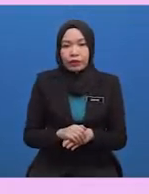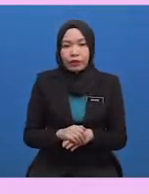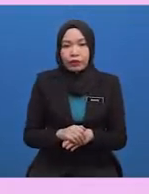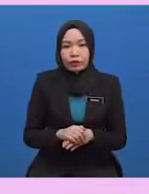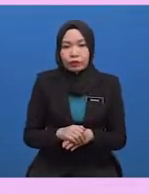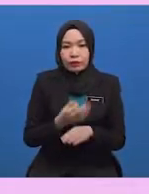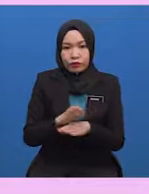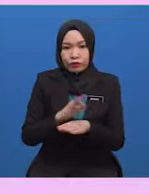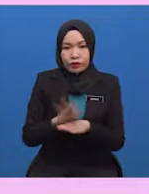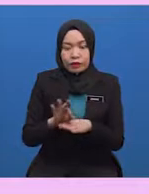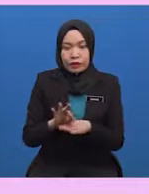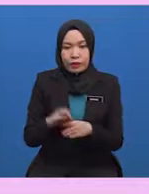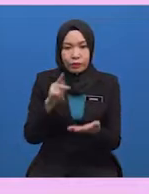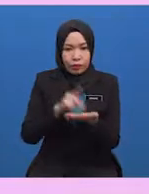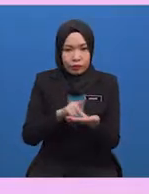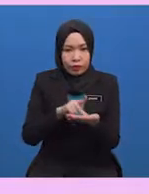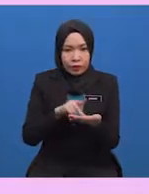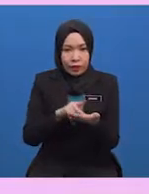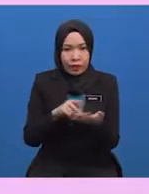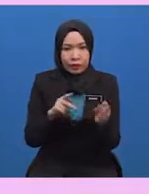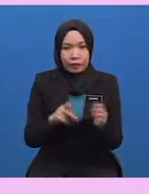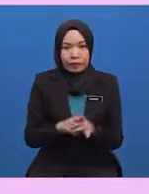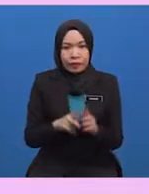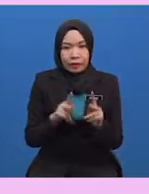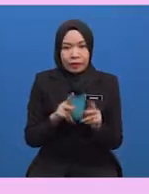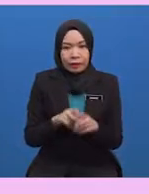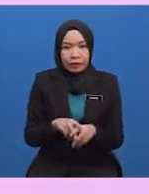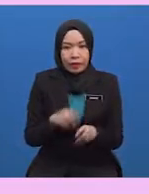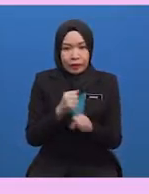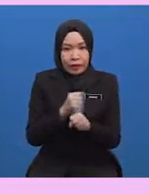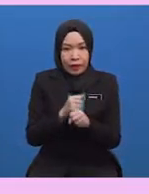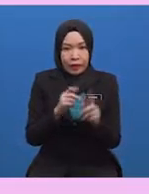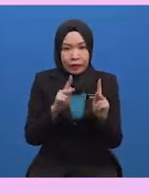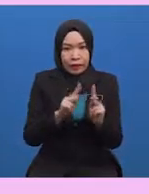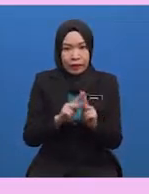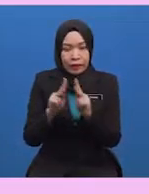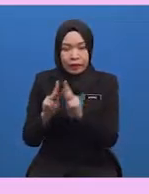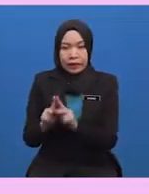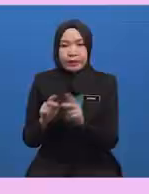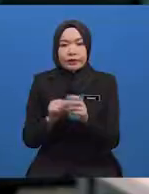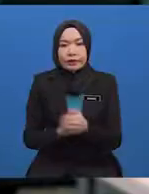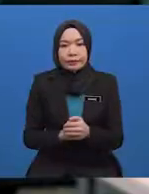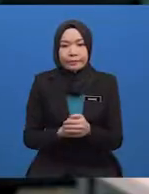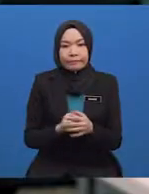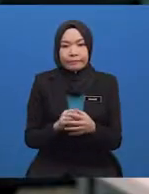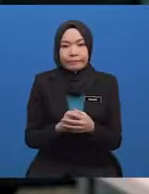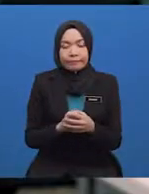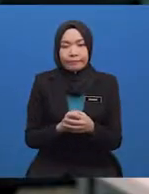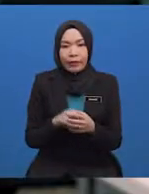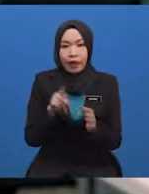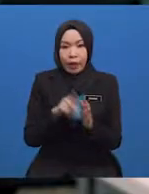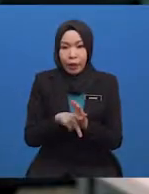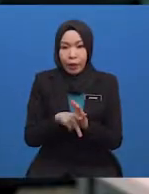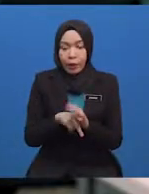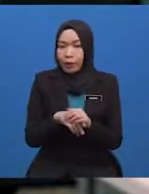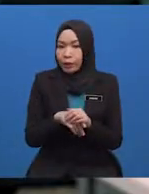desa supaya menjadi penjana pertumbuhan sosioekonomi desa. Penduduk yang